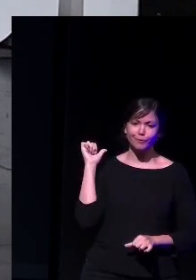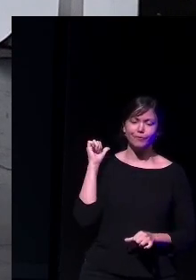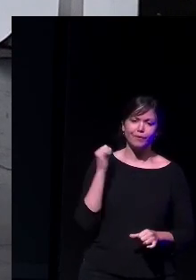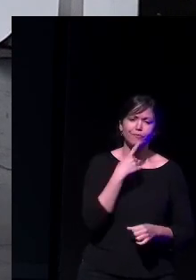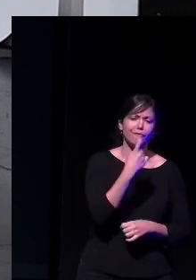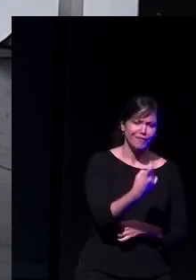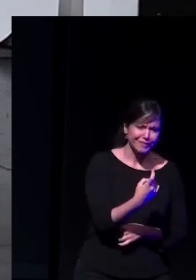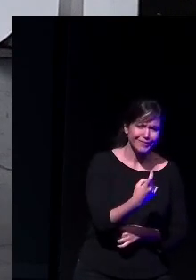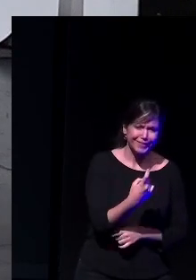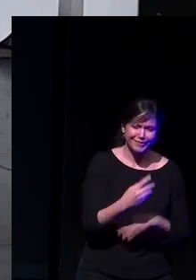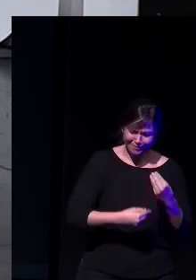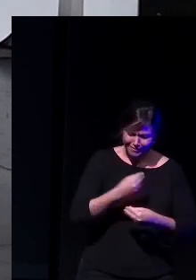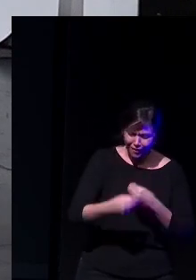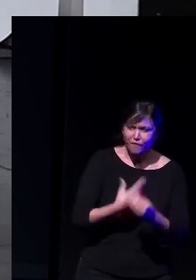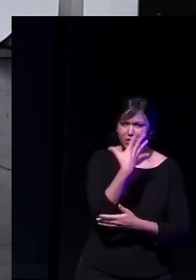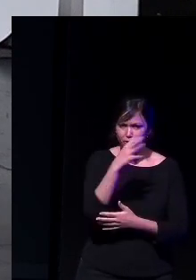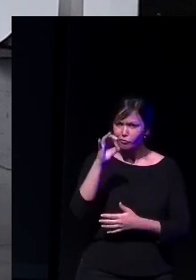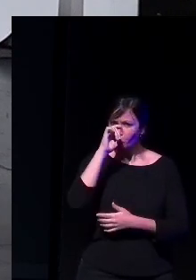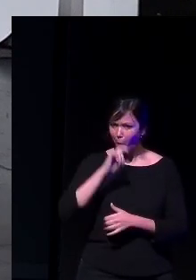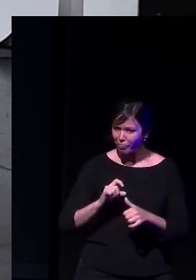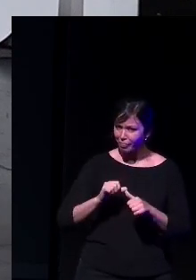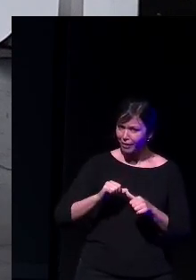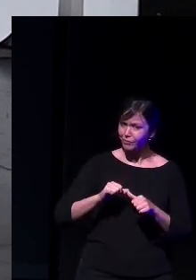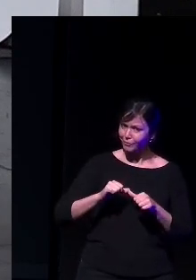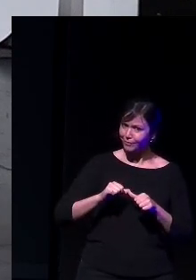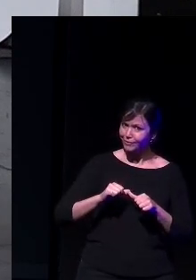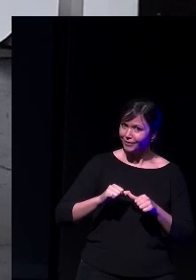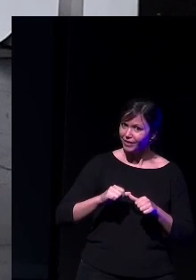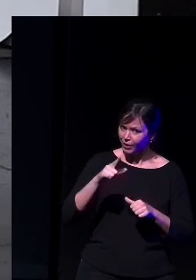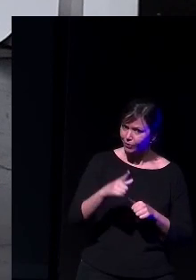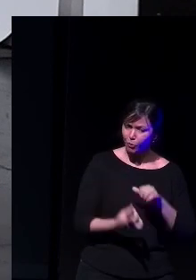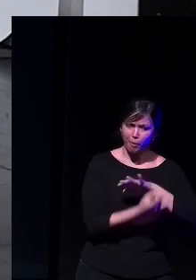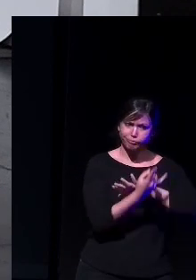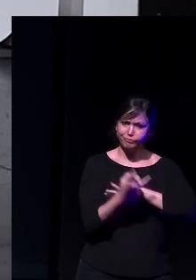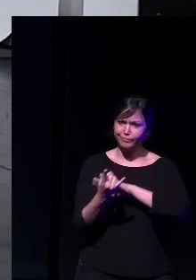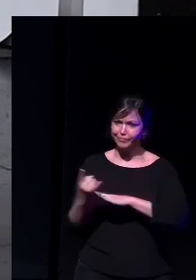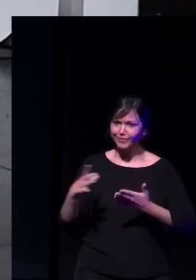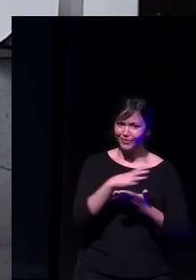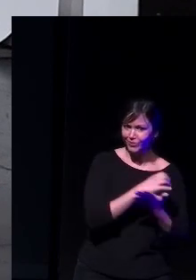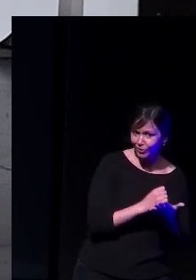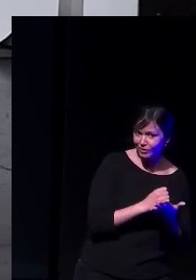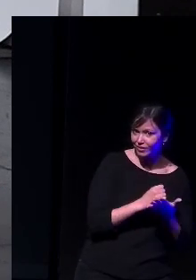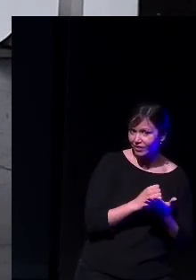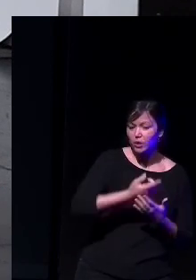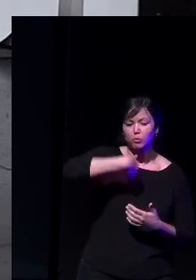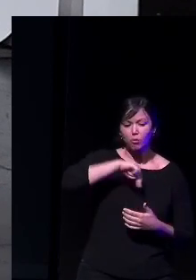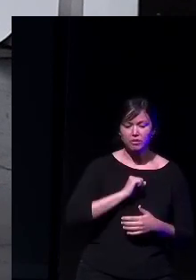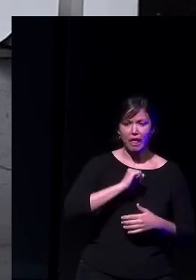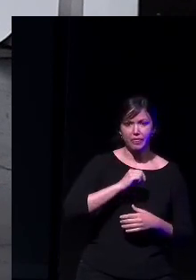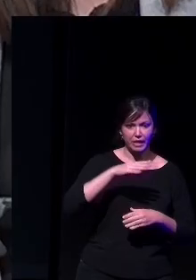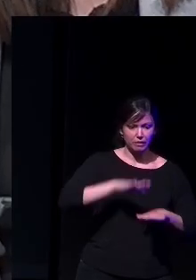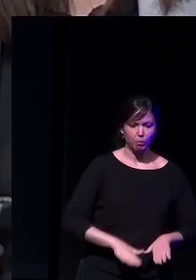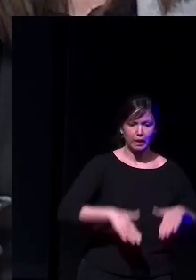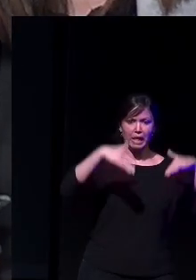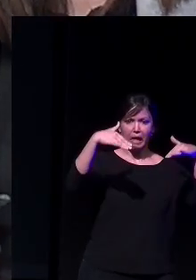de passar. 50 anys, doncs, la veritat és que tens moments de tot. Nosaltres ens hem criat a l'hotel